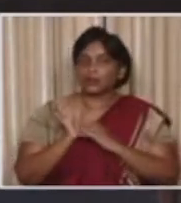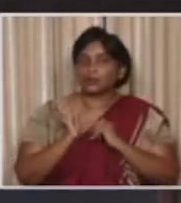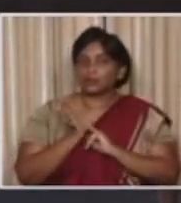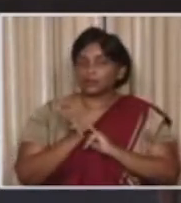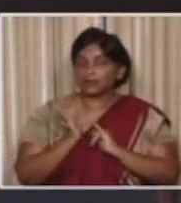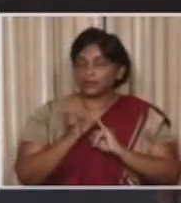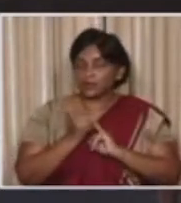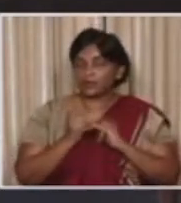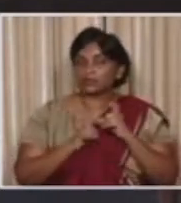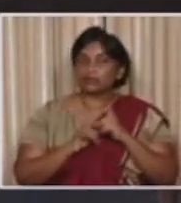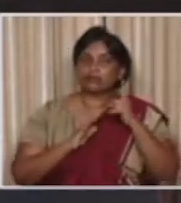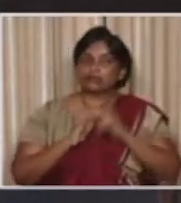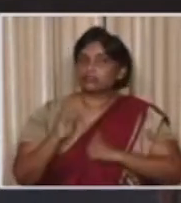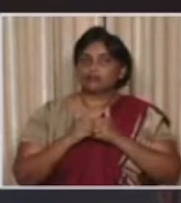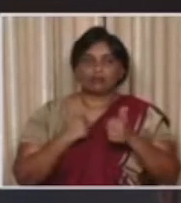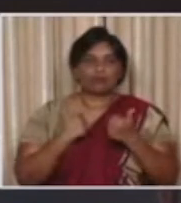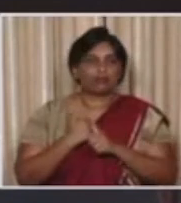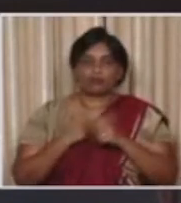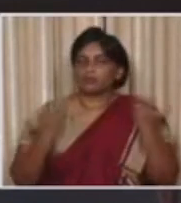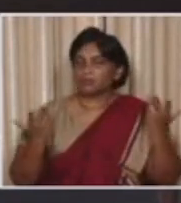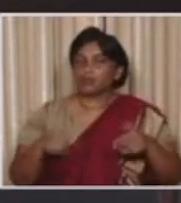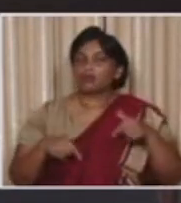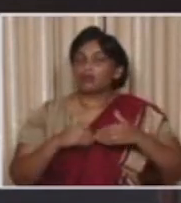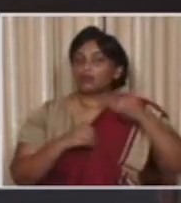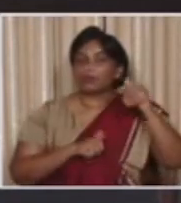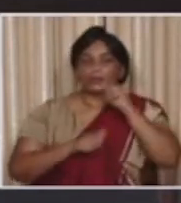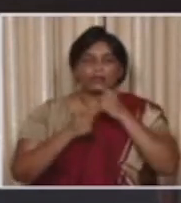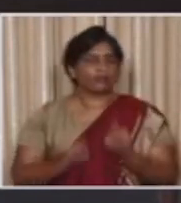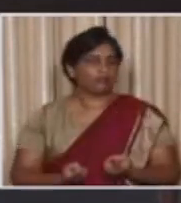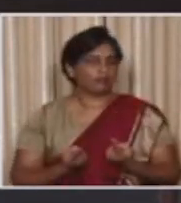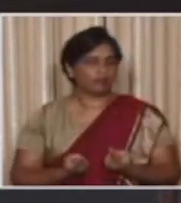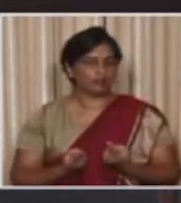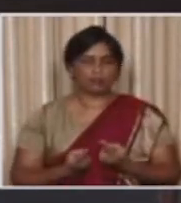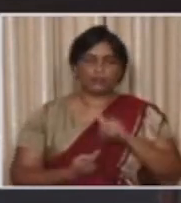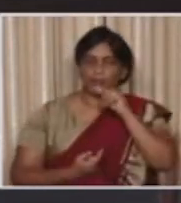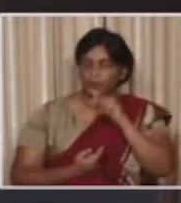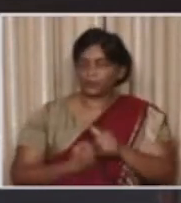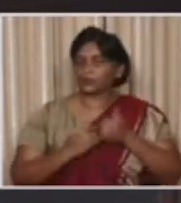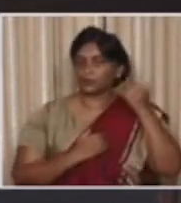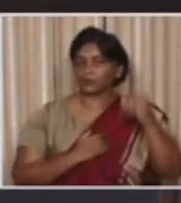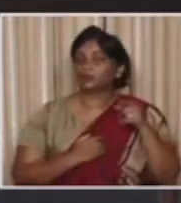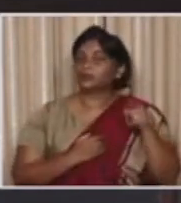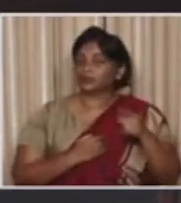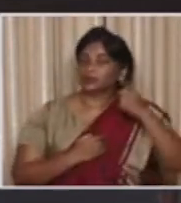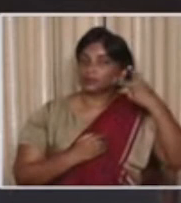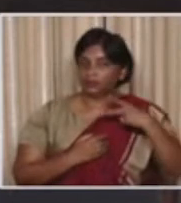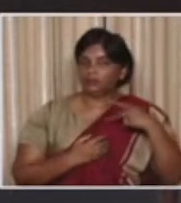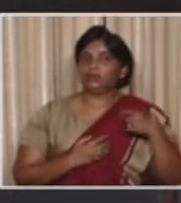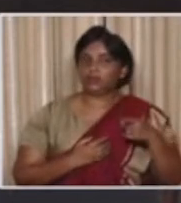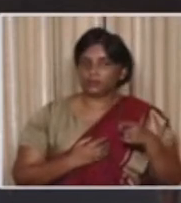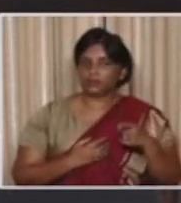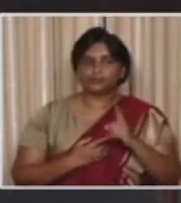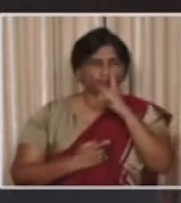කියන ජනවාරි වලටවත් බැරි වෙනවා මේ ලයිස්තු කරන්න. එතකොට මොකද වෙන්නේ? ඖෂධ ඉංගයක් අනිවාර්යයෙන්ම ඇති වෙනවා. දෙවෙනි එක දැන්